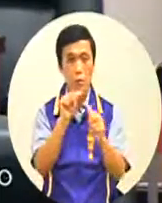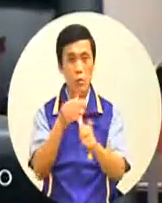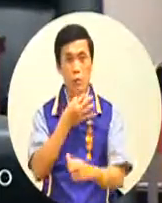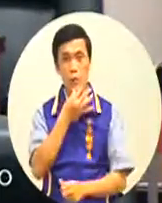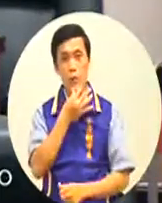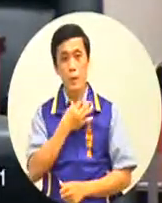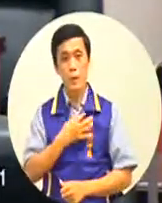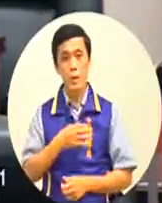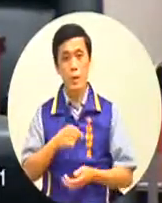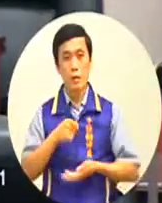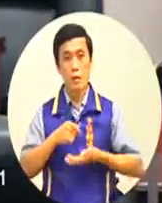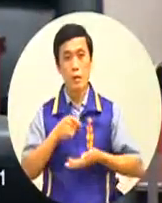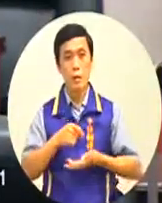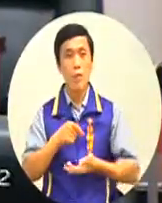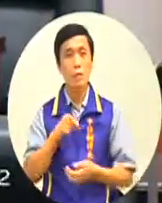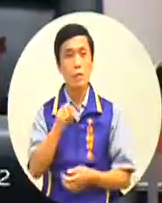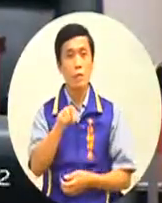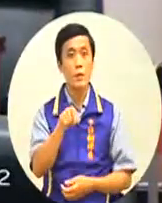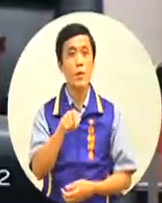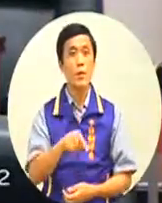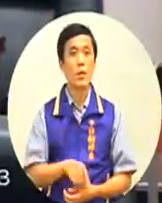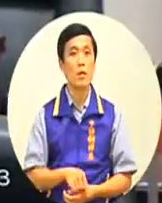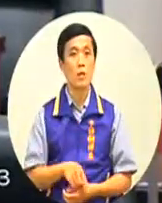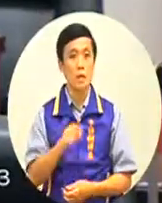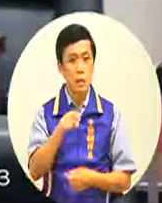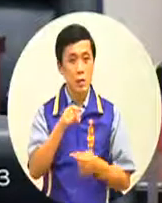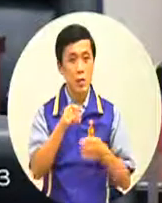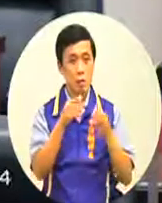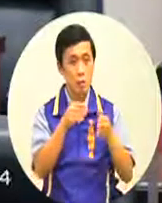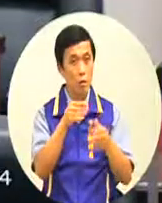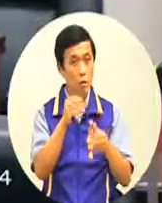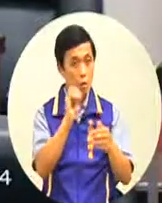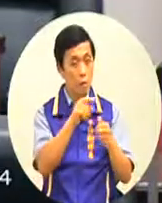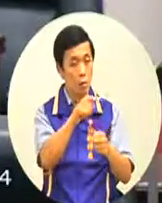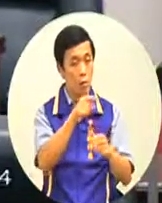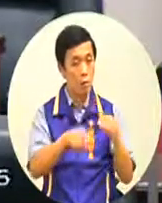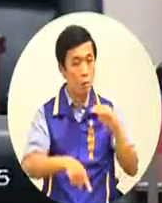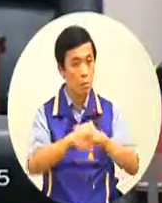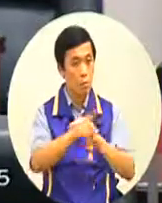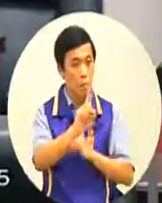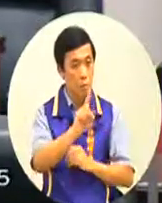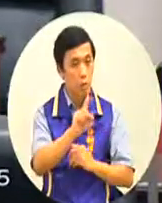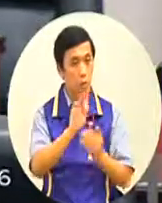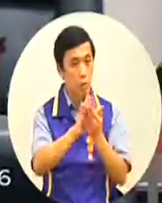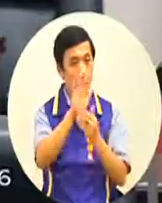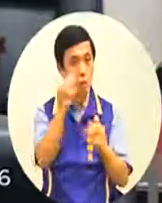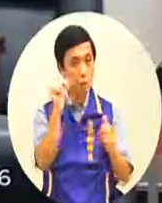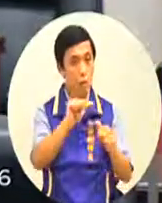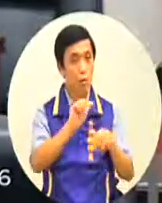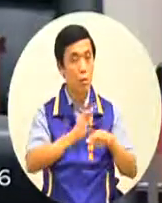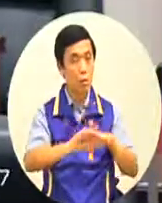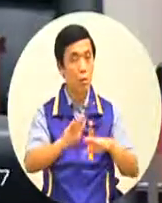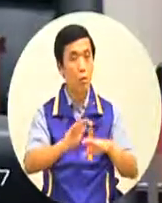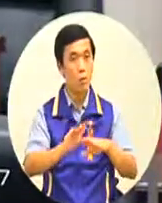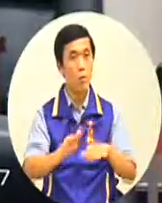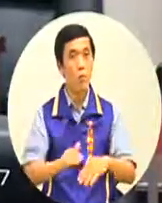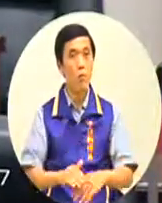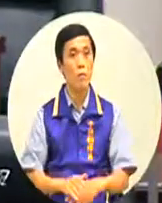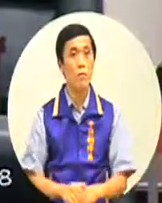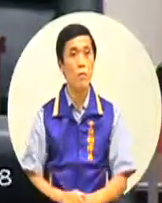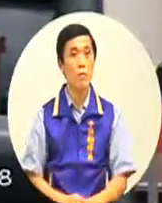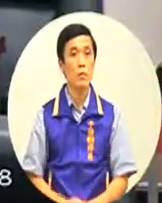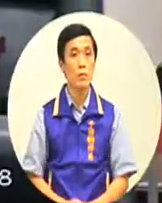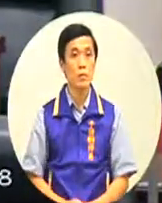嘛，用哦对墙啊，剩咧恁违反啊哦，这到时拢会开罚咯。你即摆阿开来，所